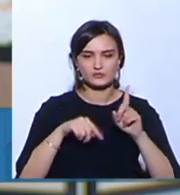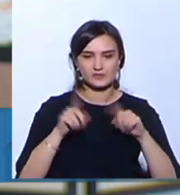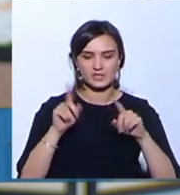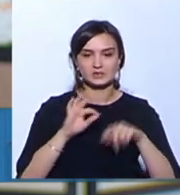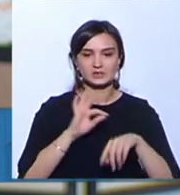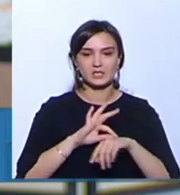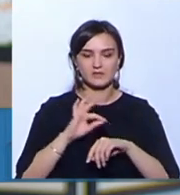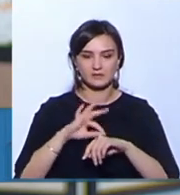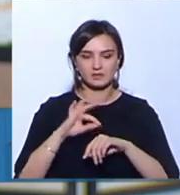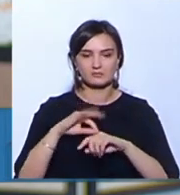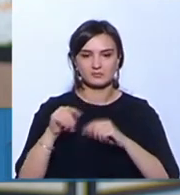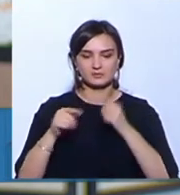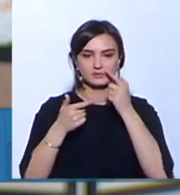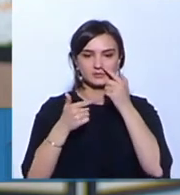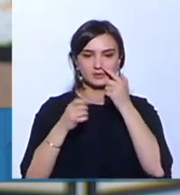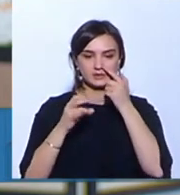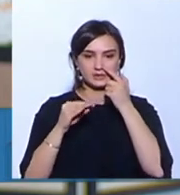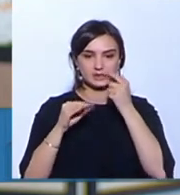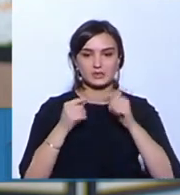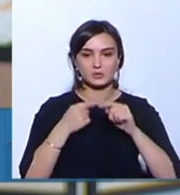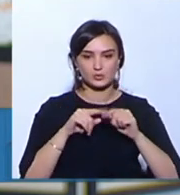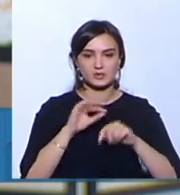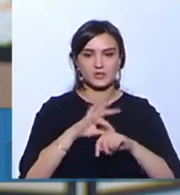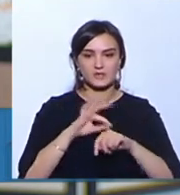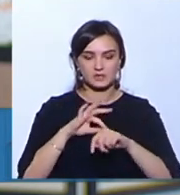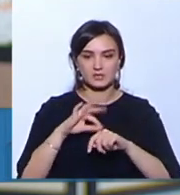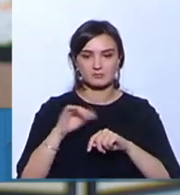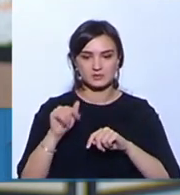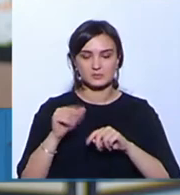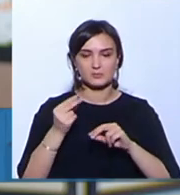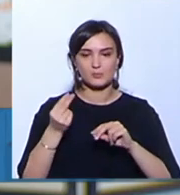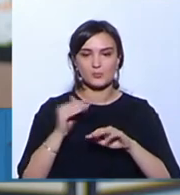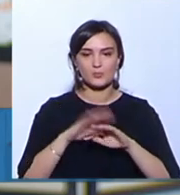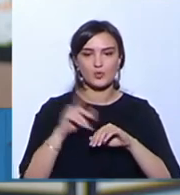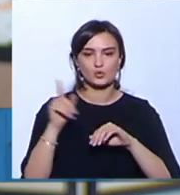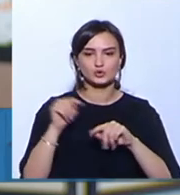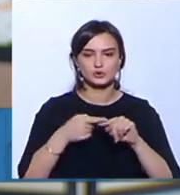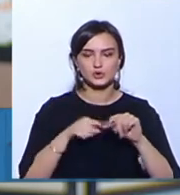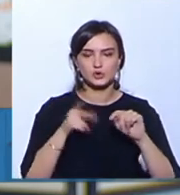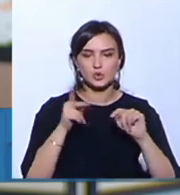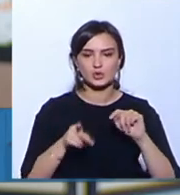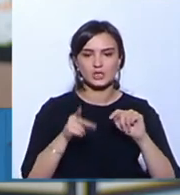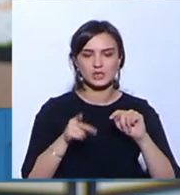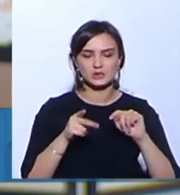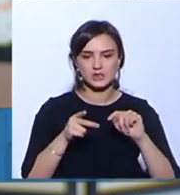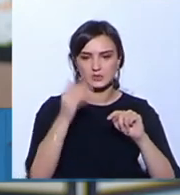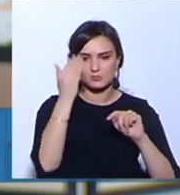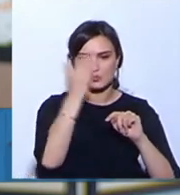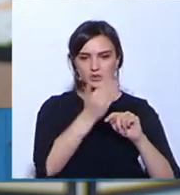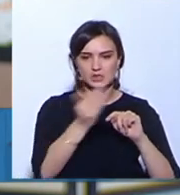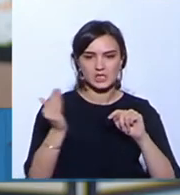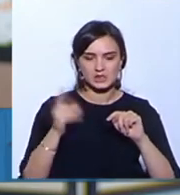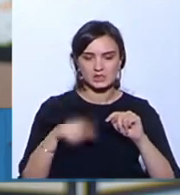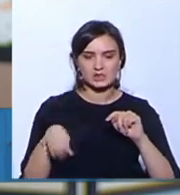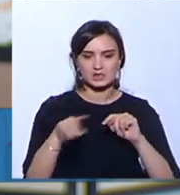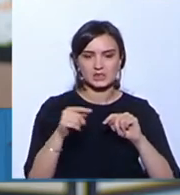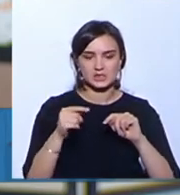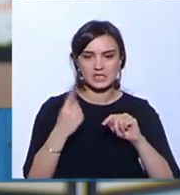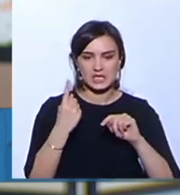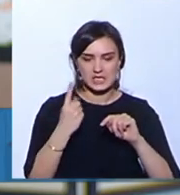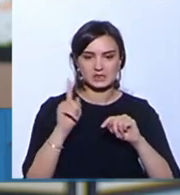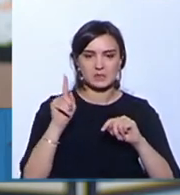იშვიათი დაავადებების და გენეტიკური დაავადებების ფონდის მიერ და ეს არის 2000 სულ მოსახლეზე ერთი